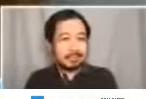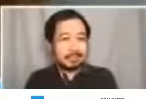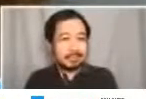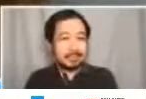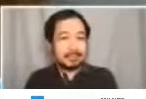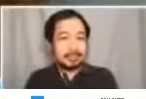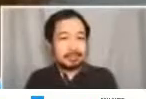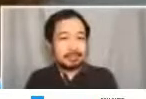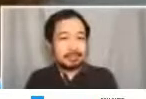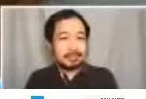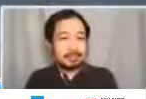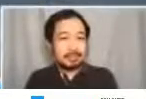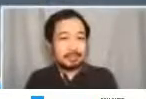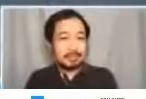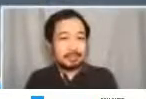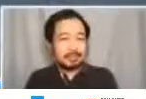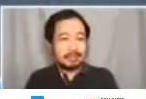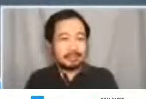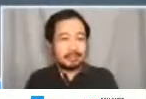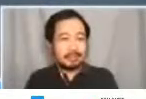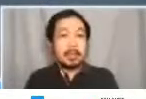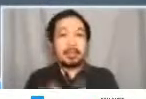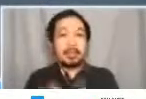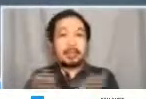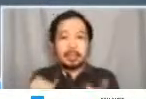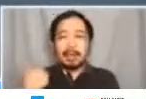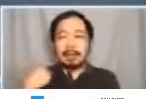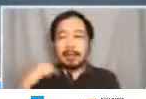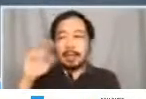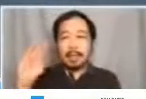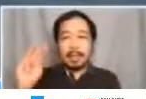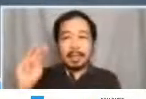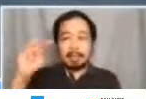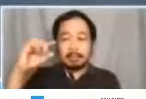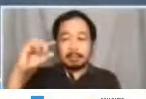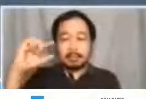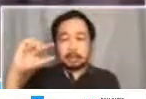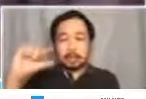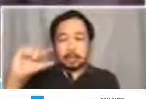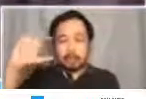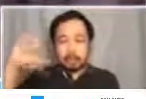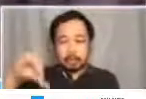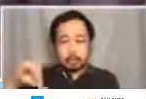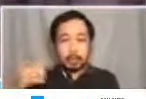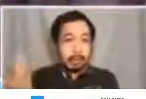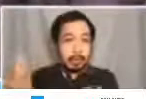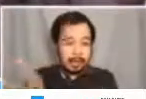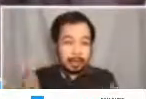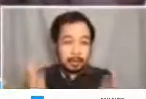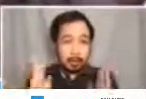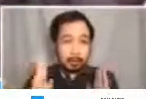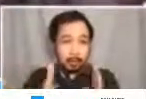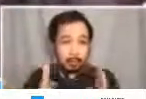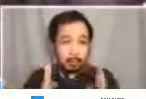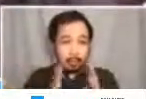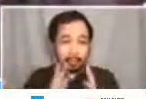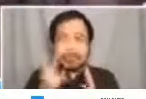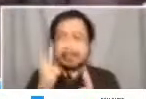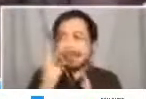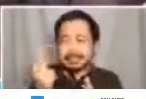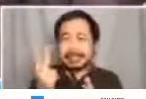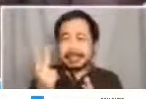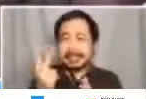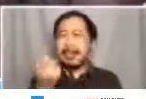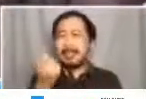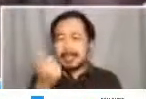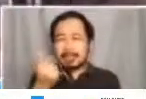capacity. Malilimitahan naman ang basic haircutting services o malilimitahan sa basic haircutting services ang mga